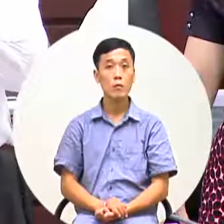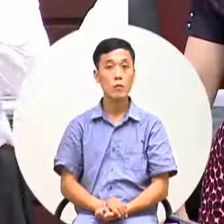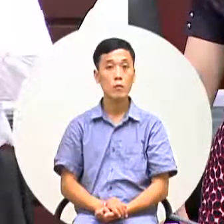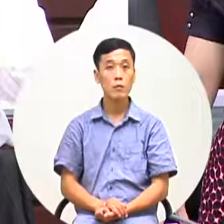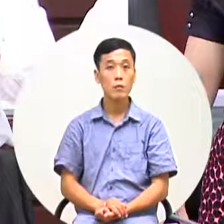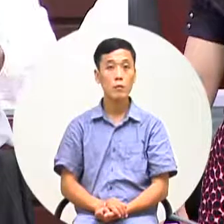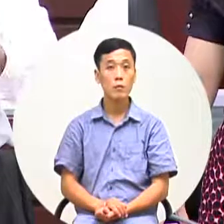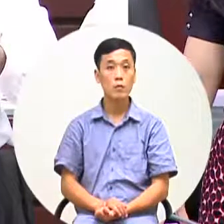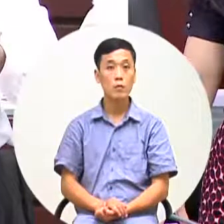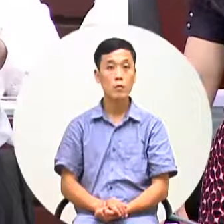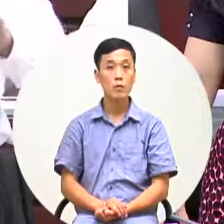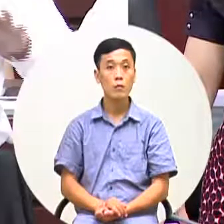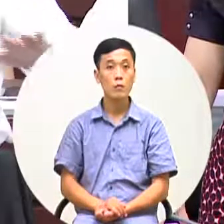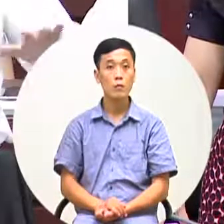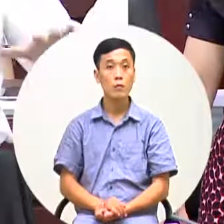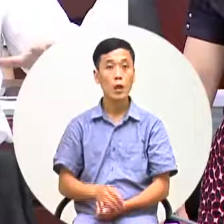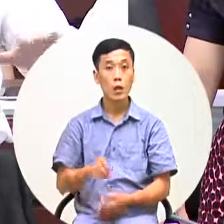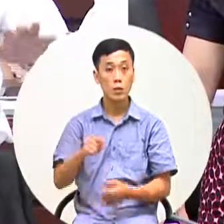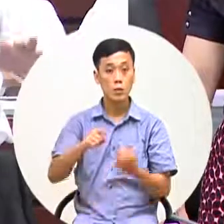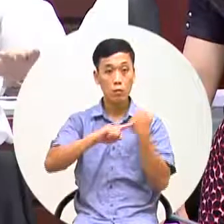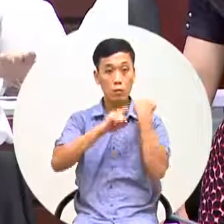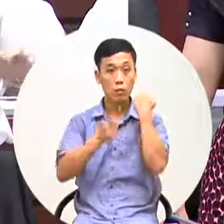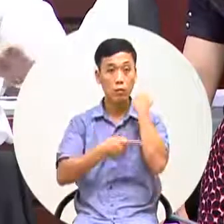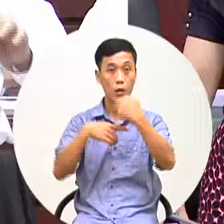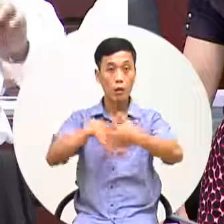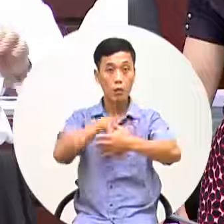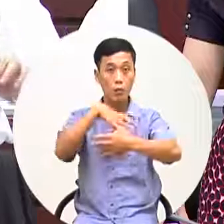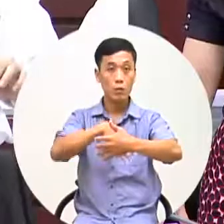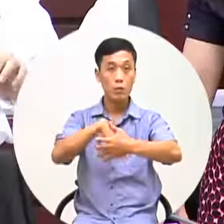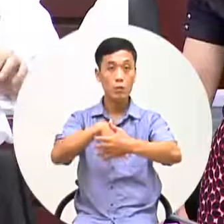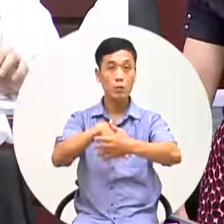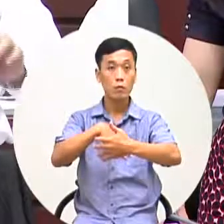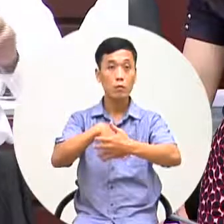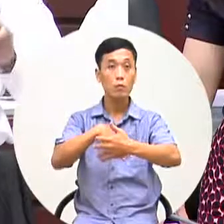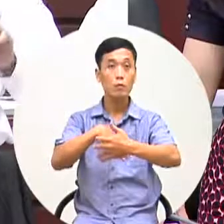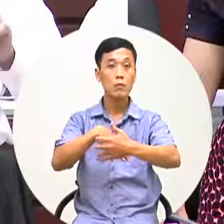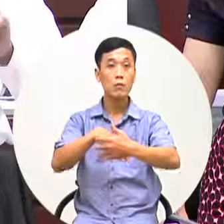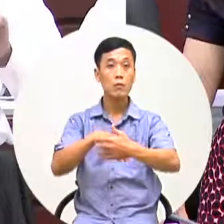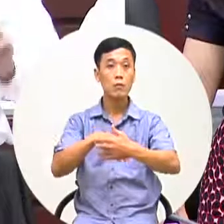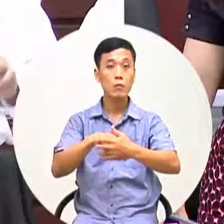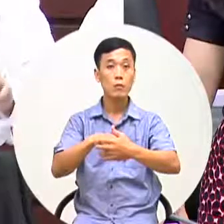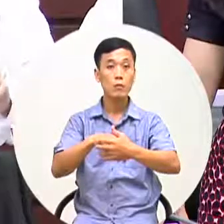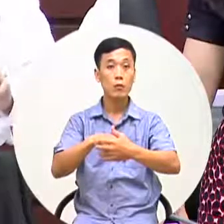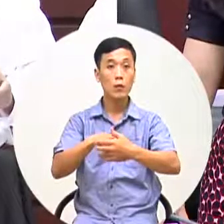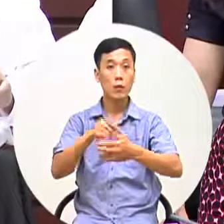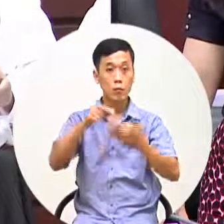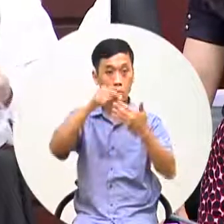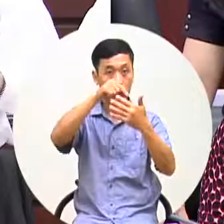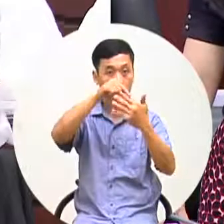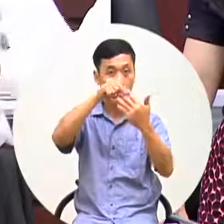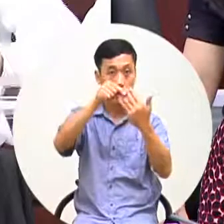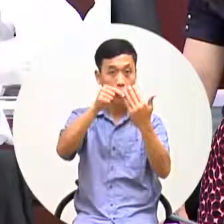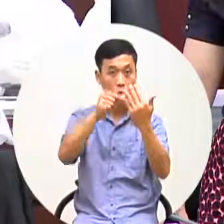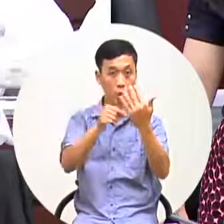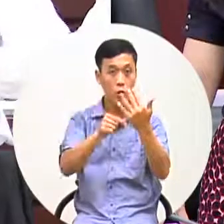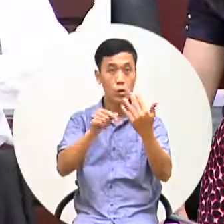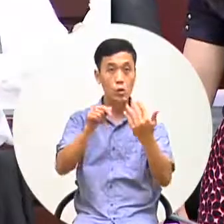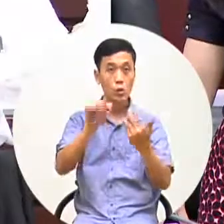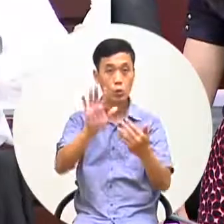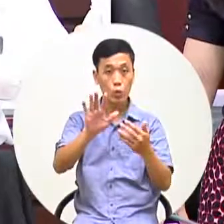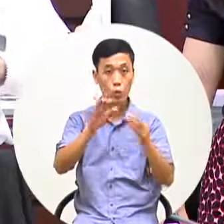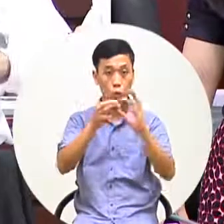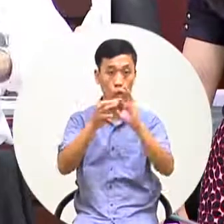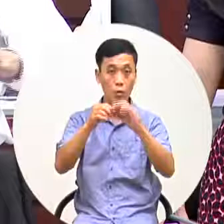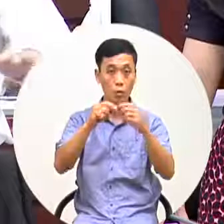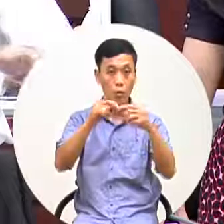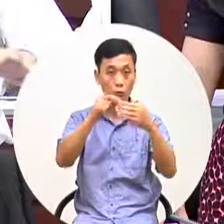整个办法里面，整个办法里面的条文就会有有关的规定，是以整个的平